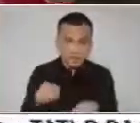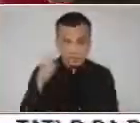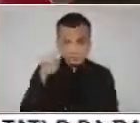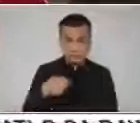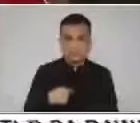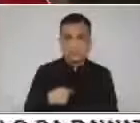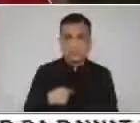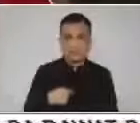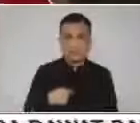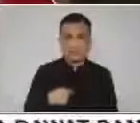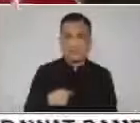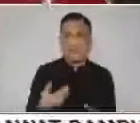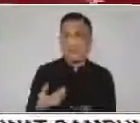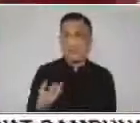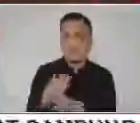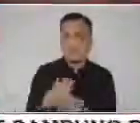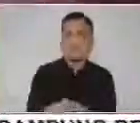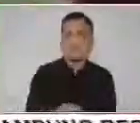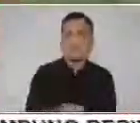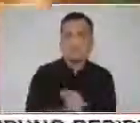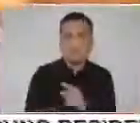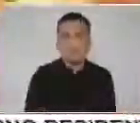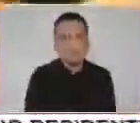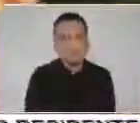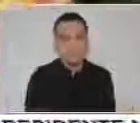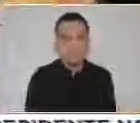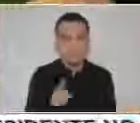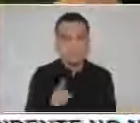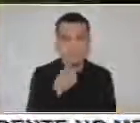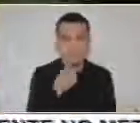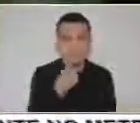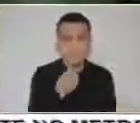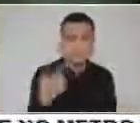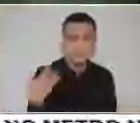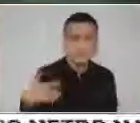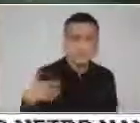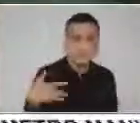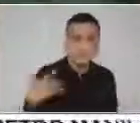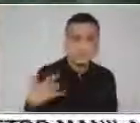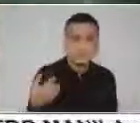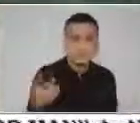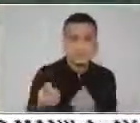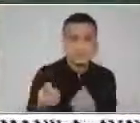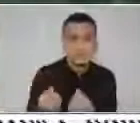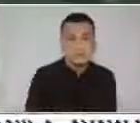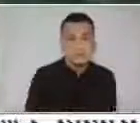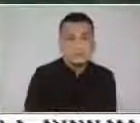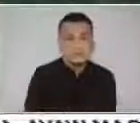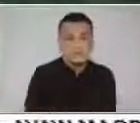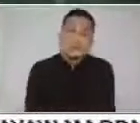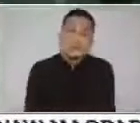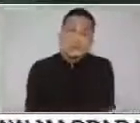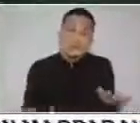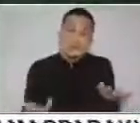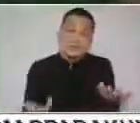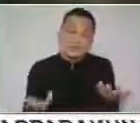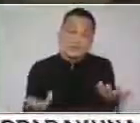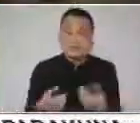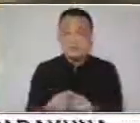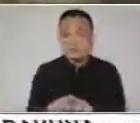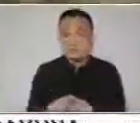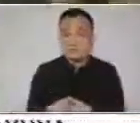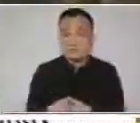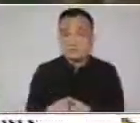kada kilo. Ang bawang na dating 100 pesos ay 120 pesos na ngayon. Ang luya po natin,